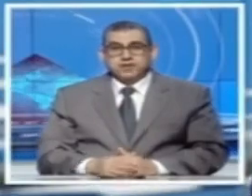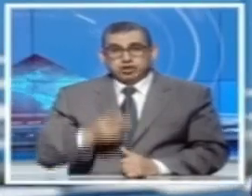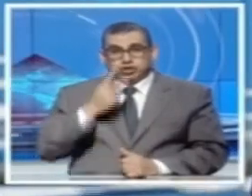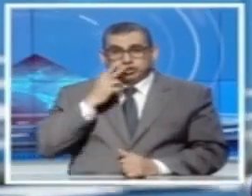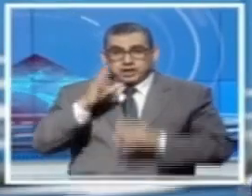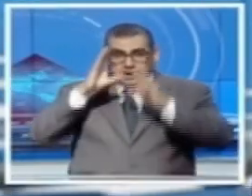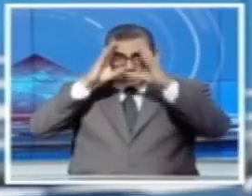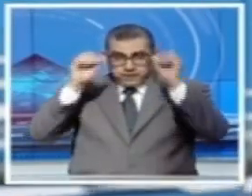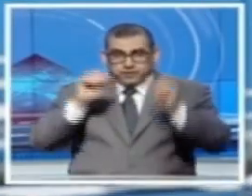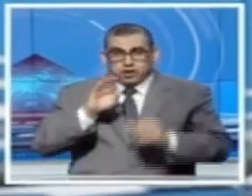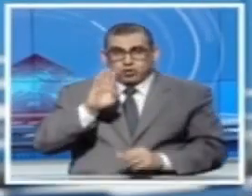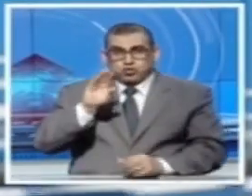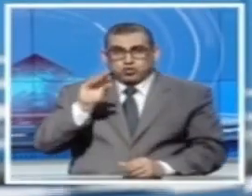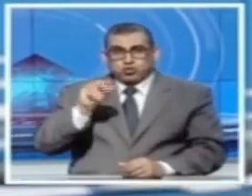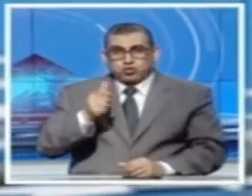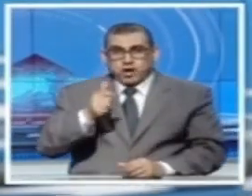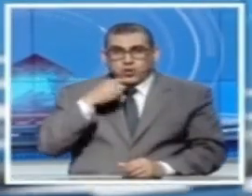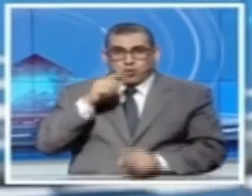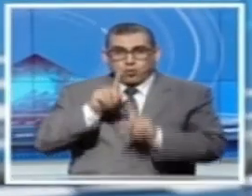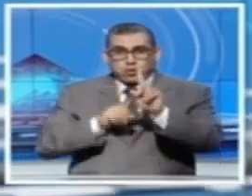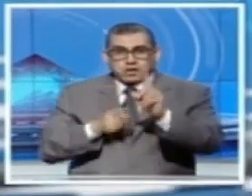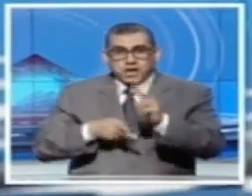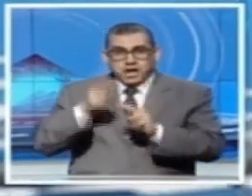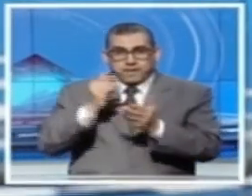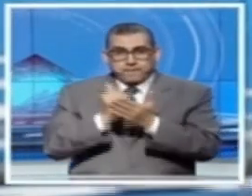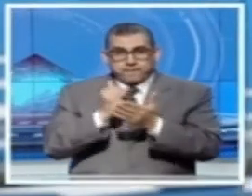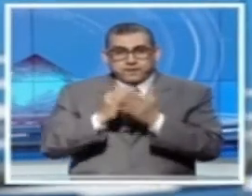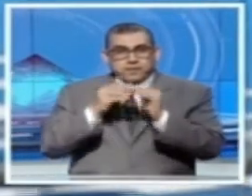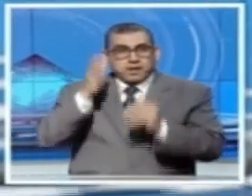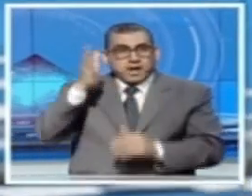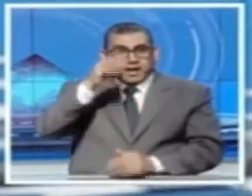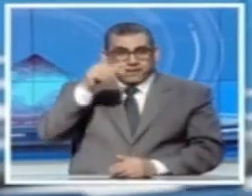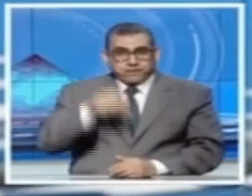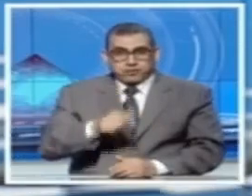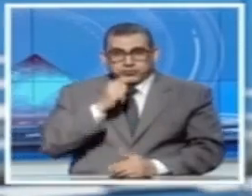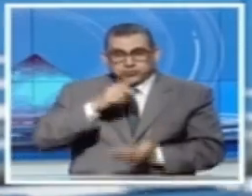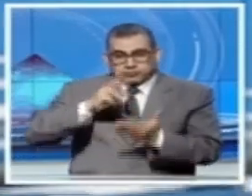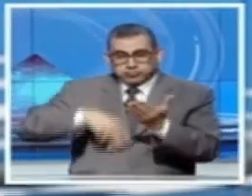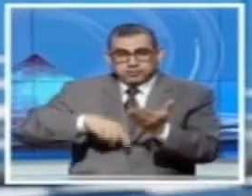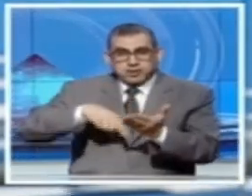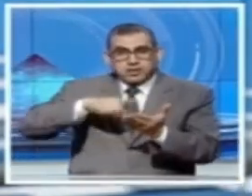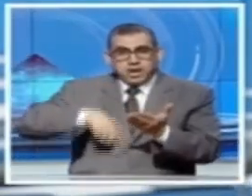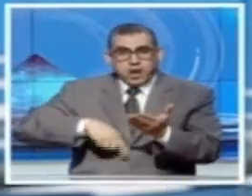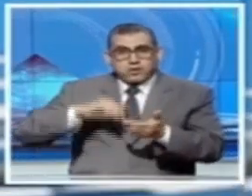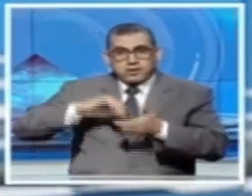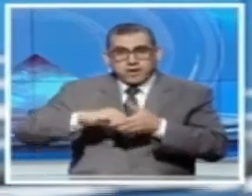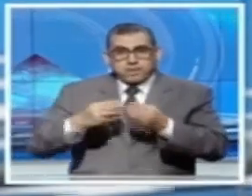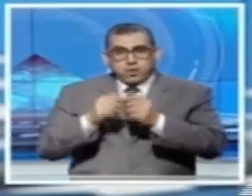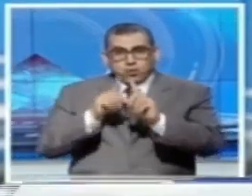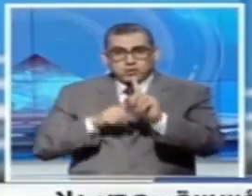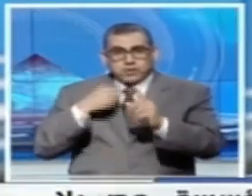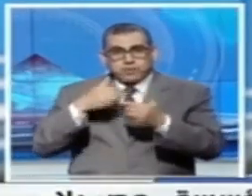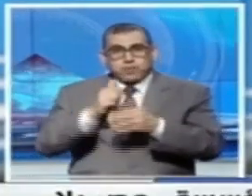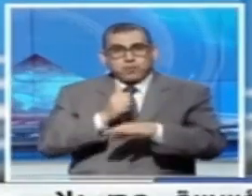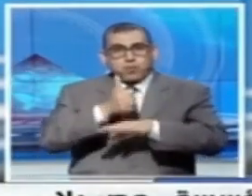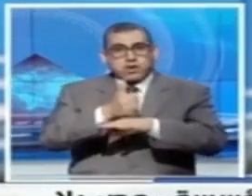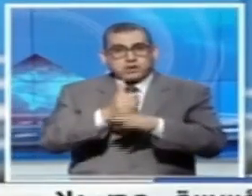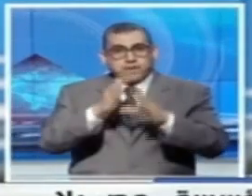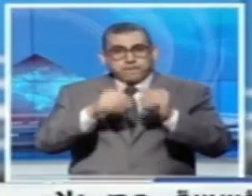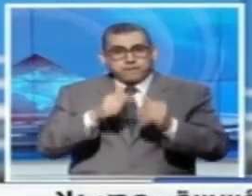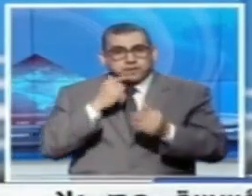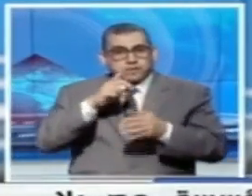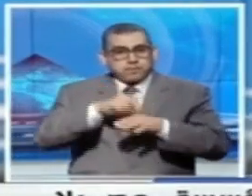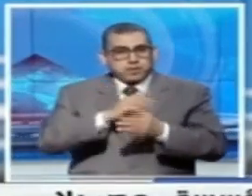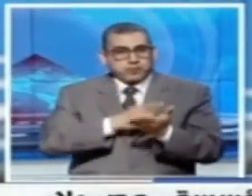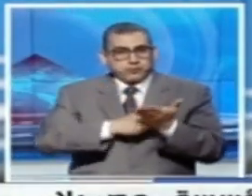شهدت السفيرة سوها جندي وزيرة الهجرة وشؤون المصريين بالخارج توقيع بروتوكول تعاون بين الوزارة ومؤسسة مصر بلا